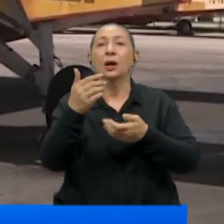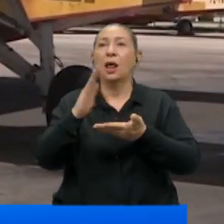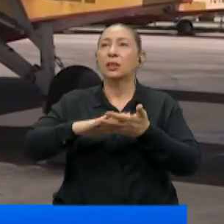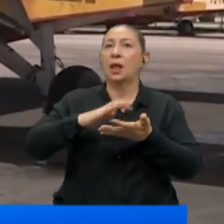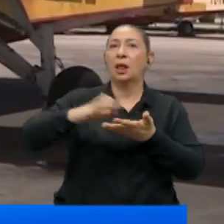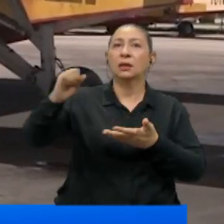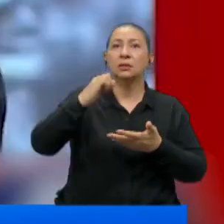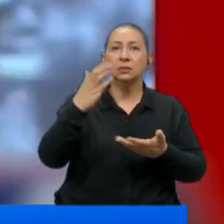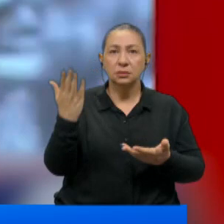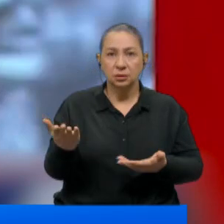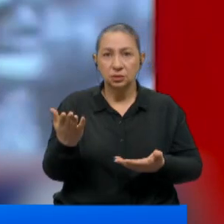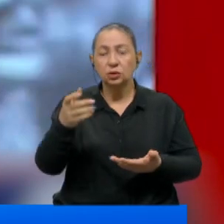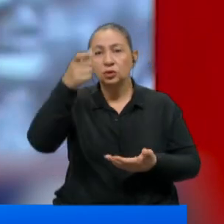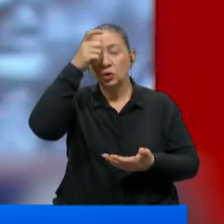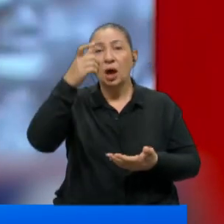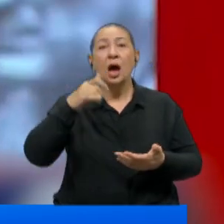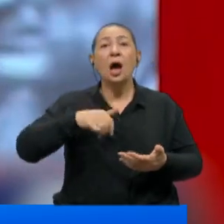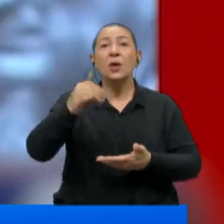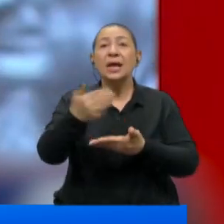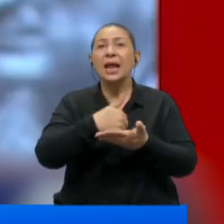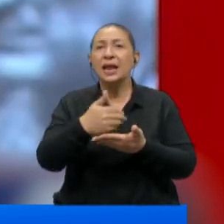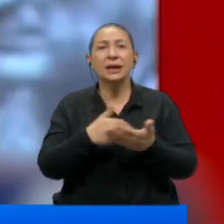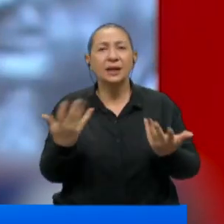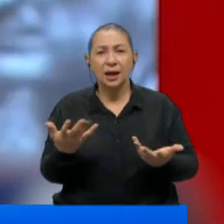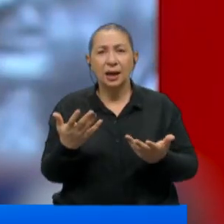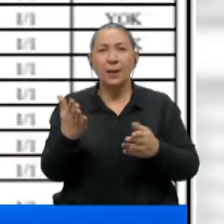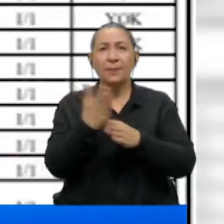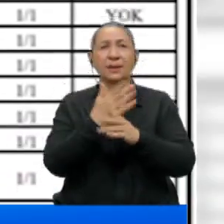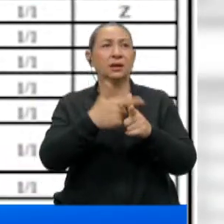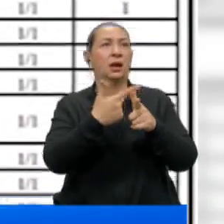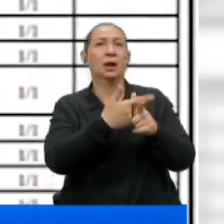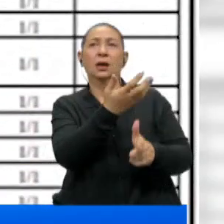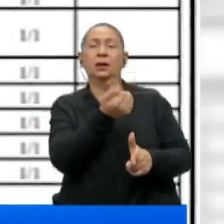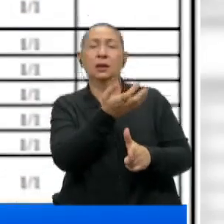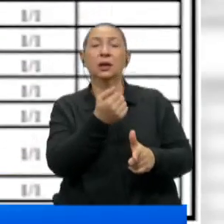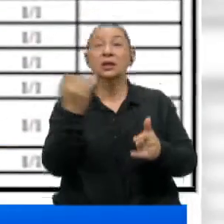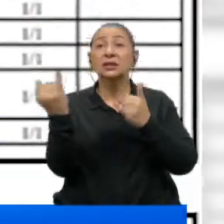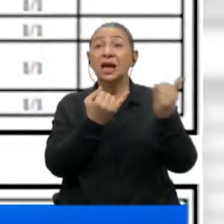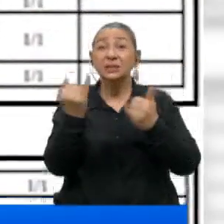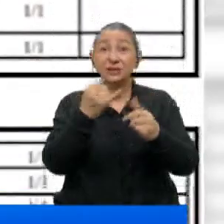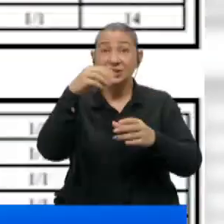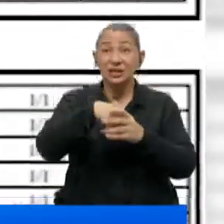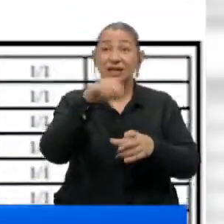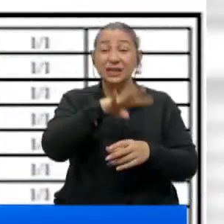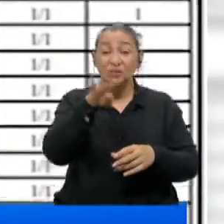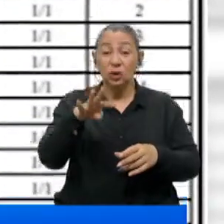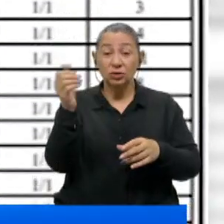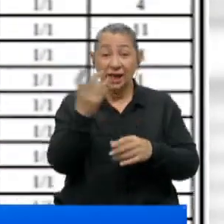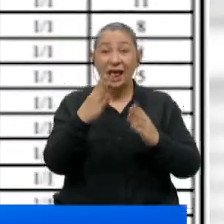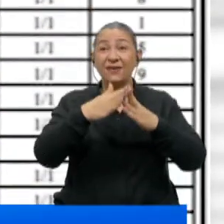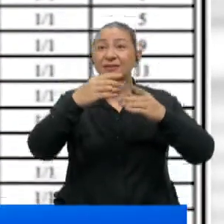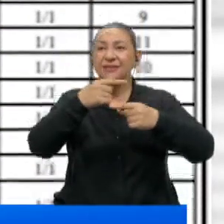elinden alındı Türk Hava Kurumu'nun. Türk Hava Kurumu'nun geliri ne? Gayrimenkullerden kira. Tartışmalar arasında Türk Hava Kurumu'nun 44